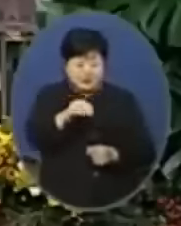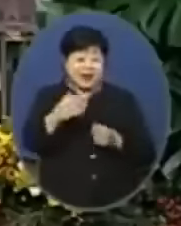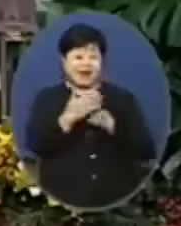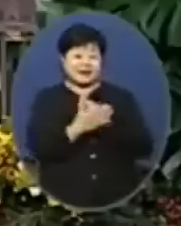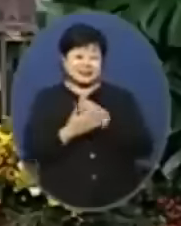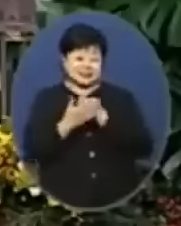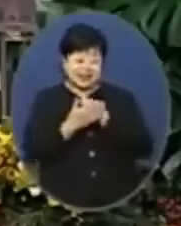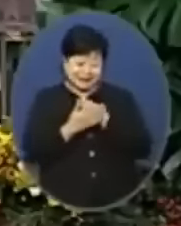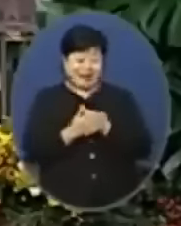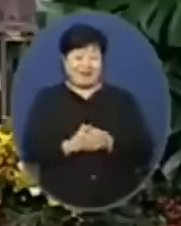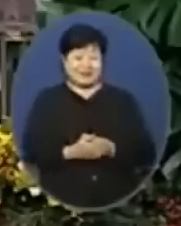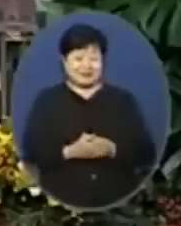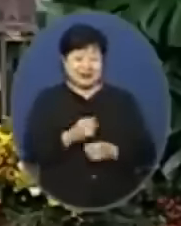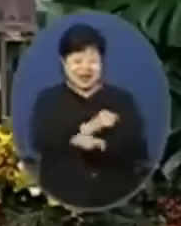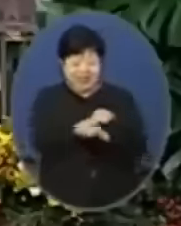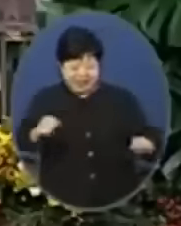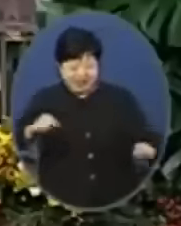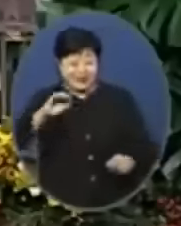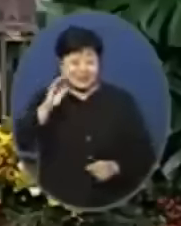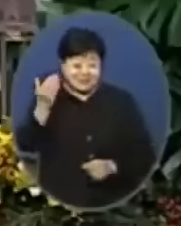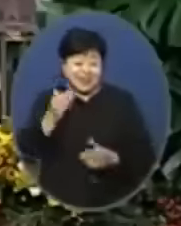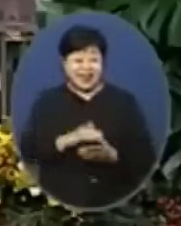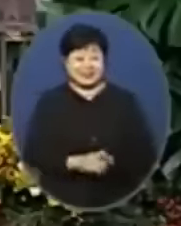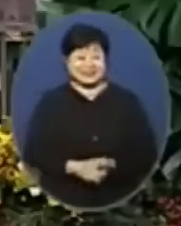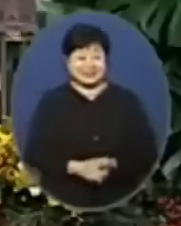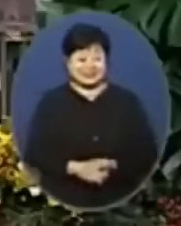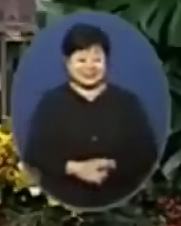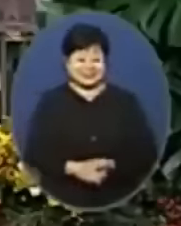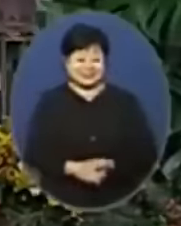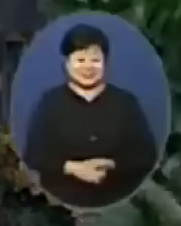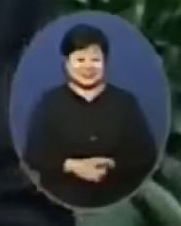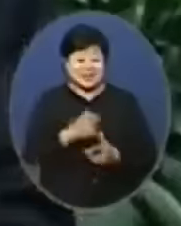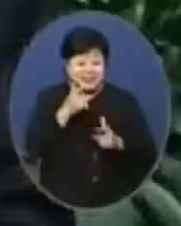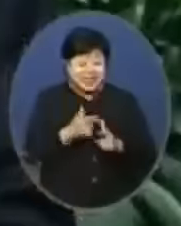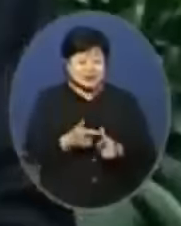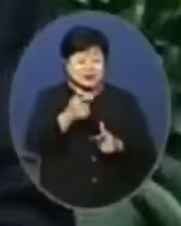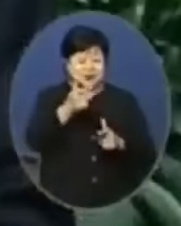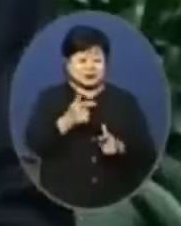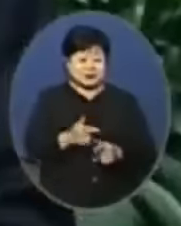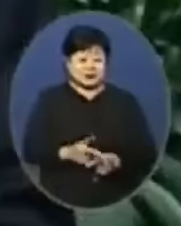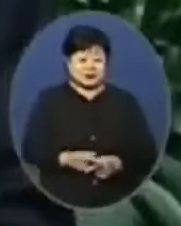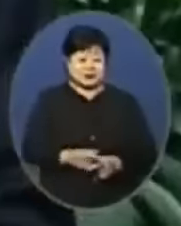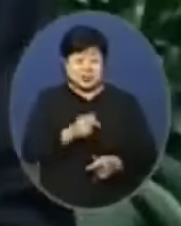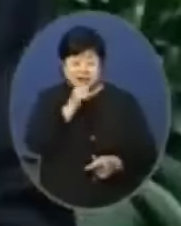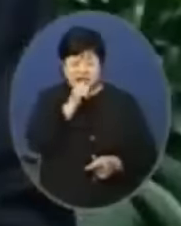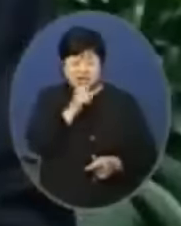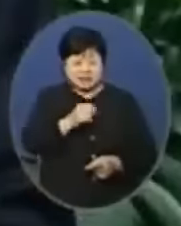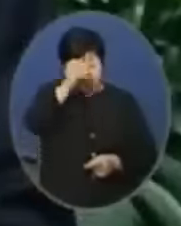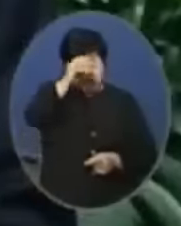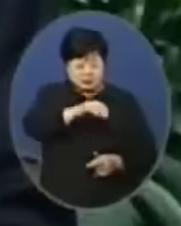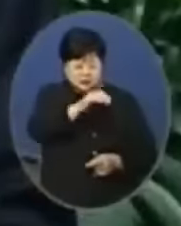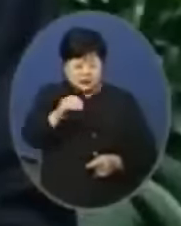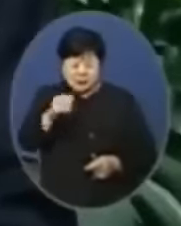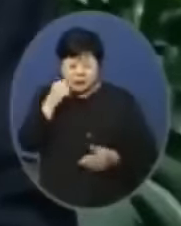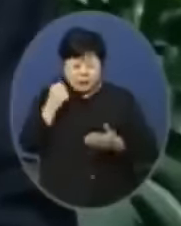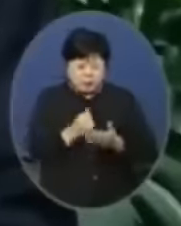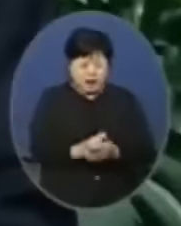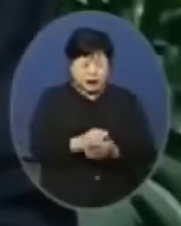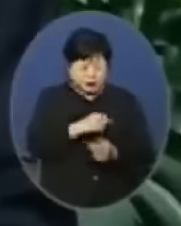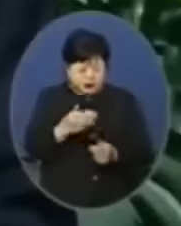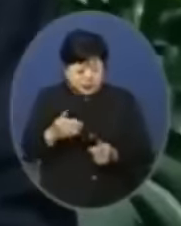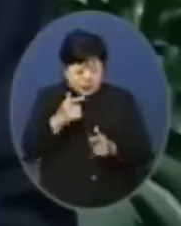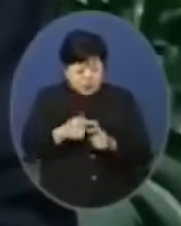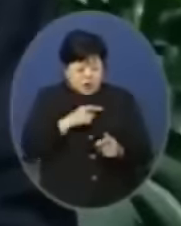은혜로 말미암아 해방이 되겠다는 것입니다. 그리스도께서 십자가에 못 박혀 몸짓고 피를 흘릴 때 그 예수